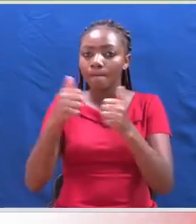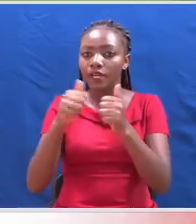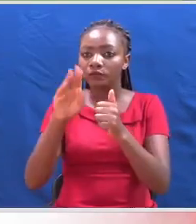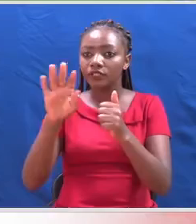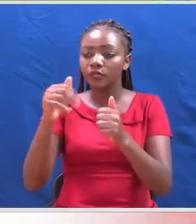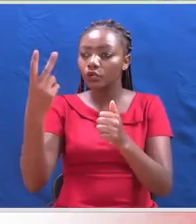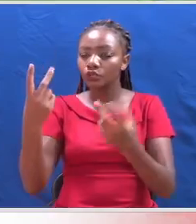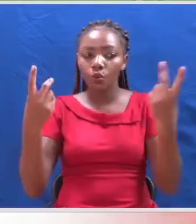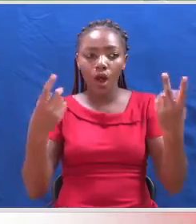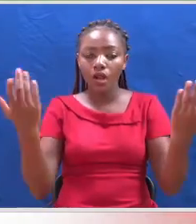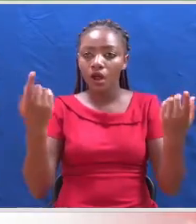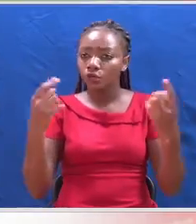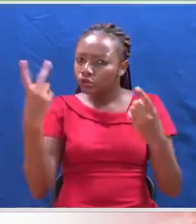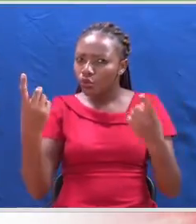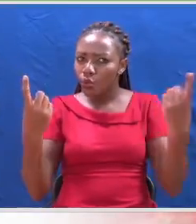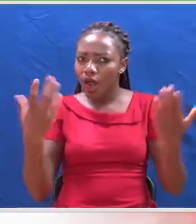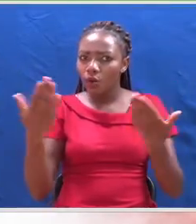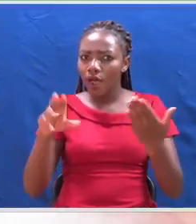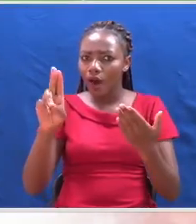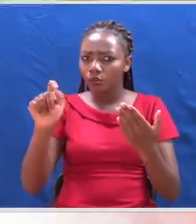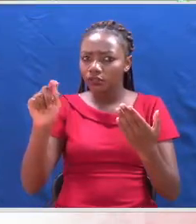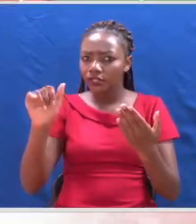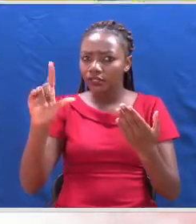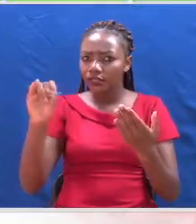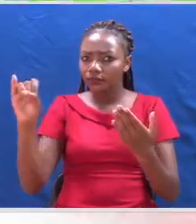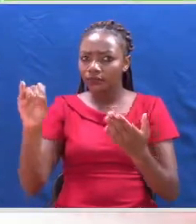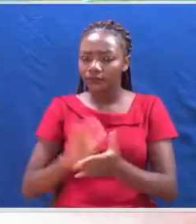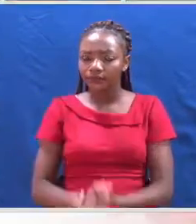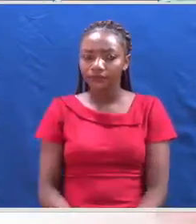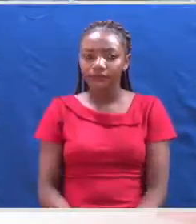2-1 katika uwanja wa Utalii. Akiinua kichwa chake na kumtazama kipa.